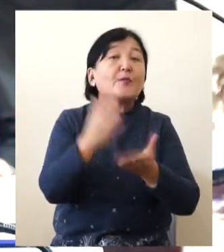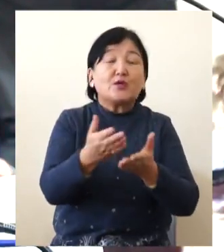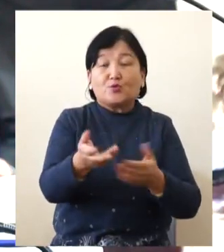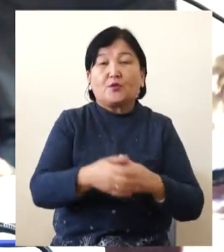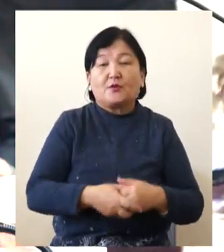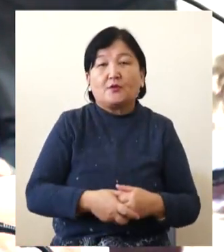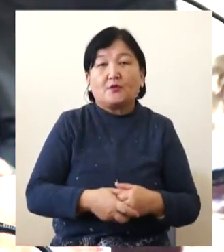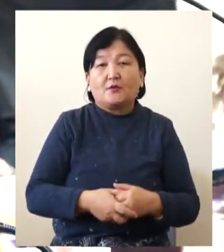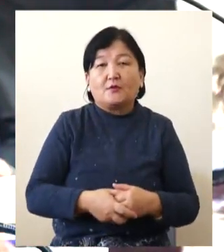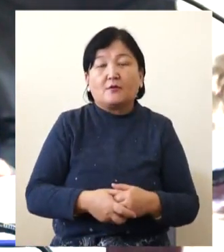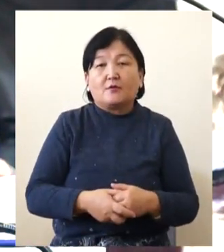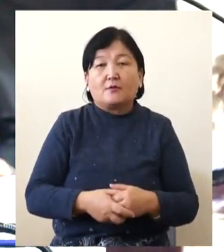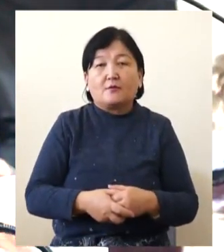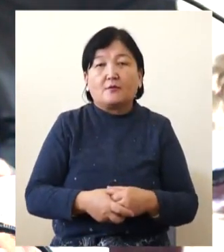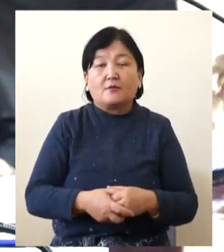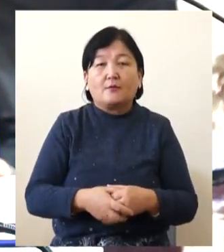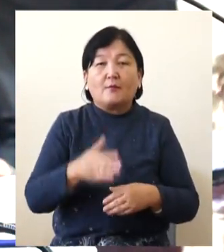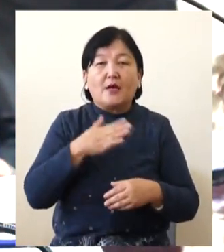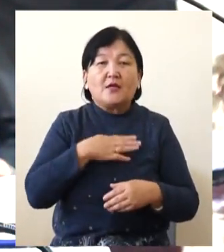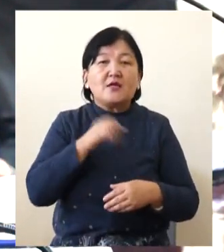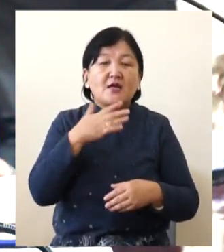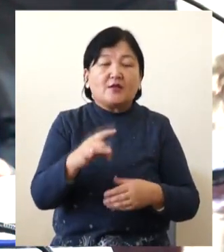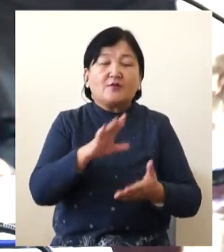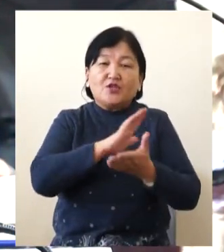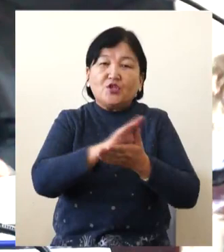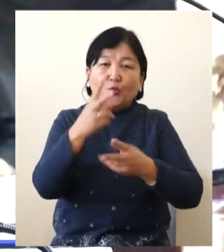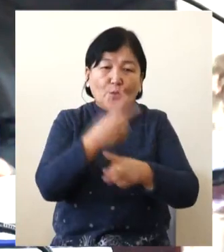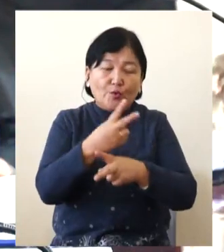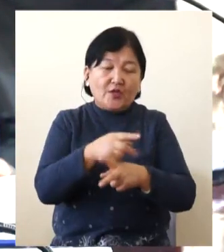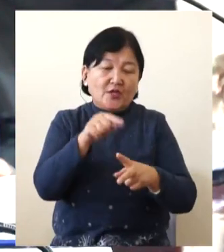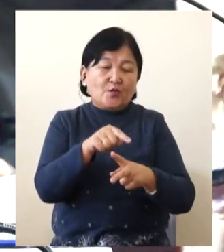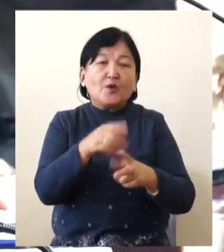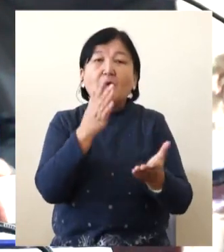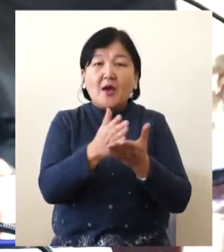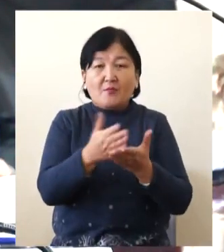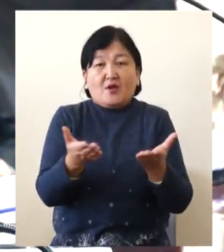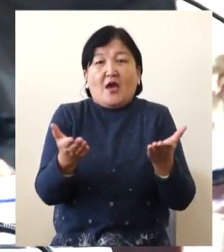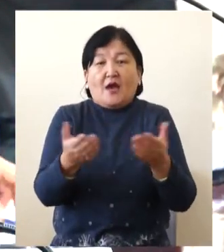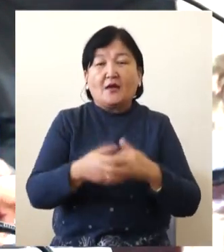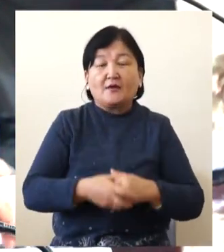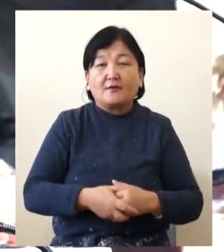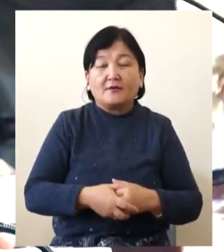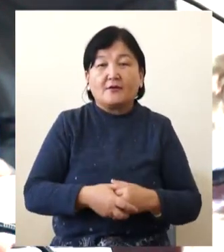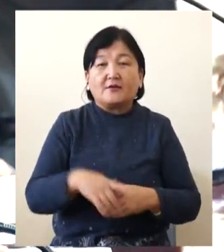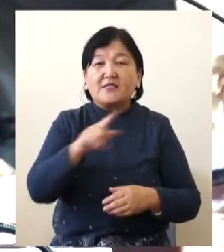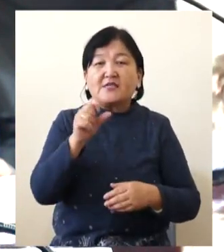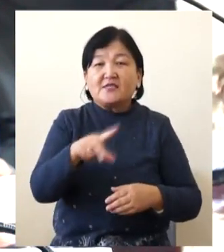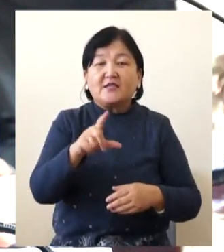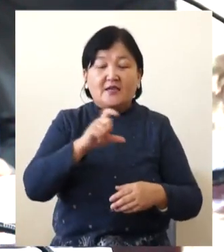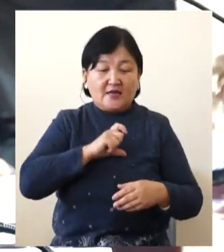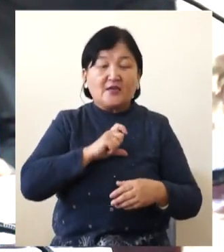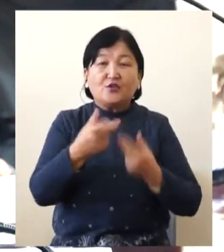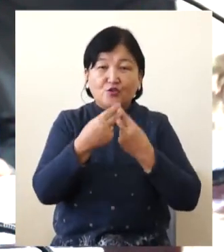энэ одоо тэгээд энэ манай татварын шинэ үйлээр ингээд энийгээр л явах юм уу тийм зах зээлийн өнө гэдэг энэ юу юм